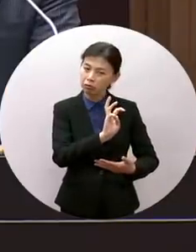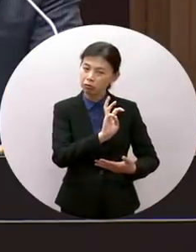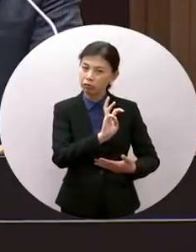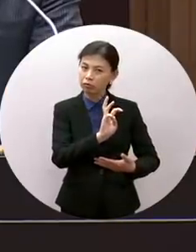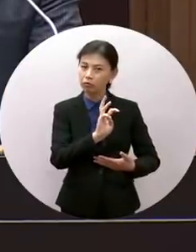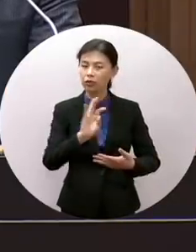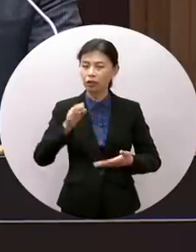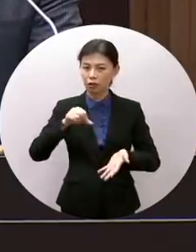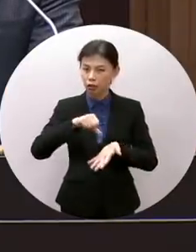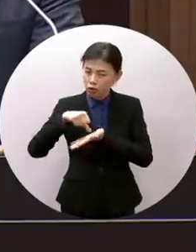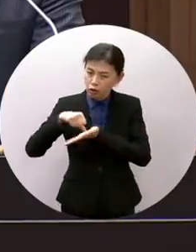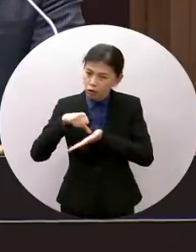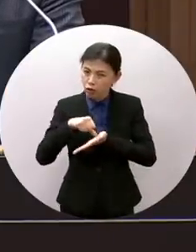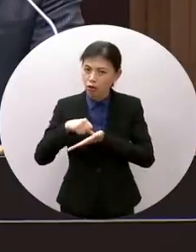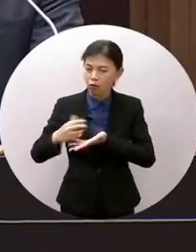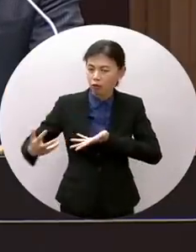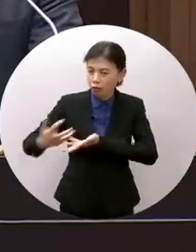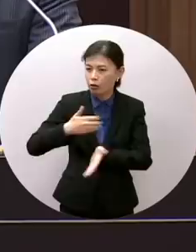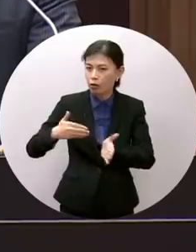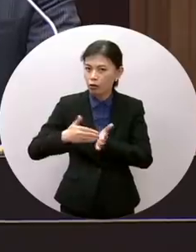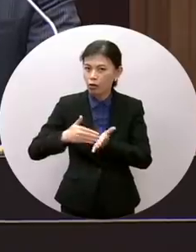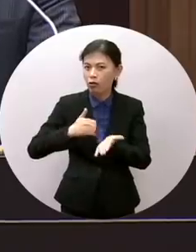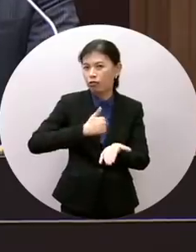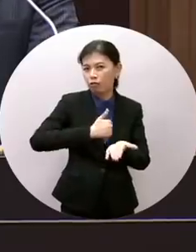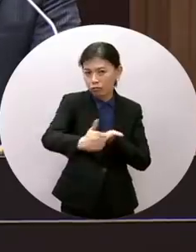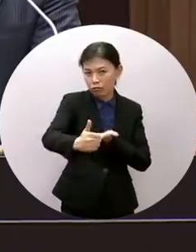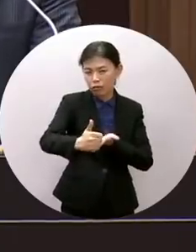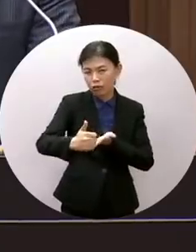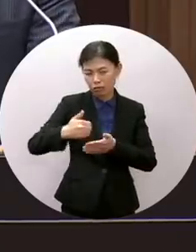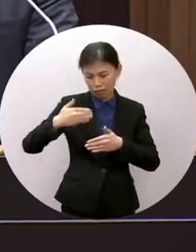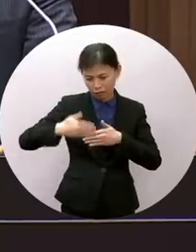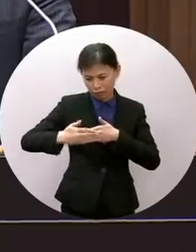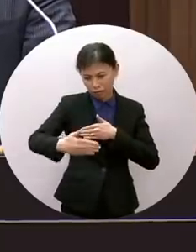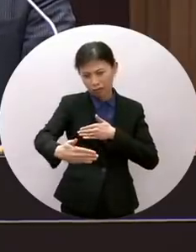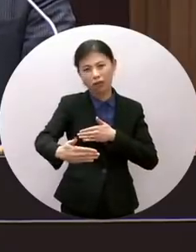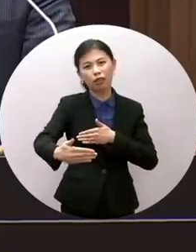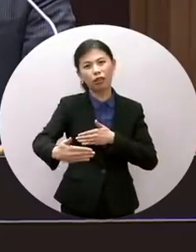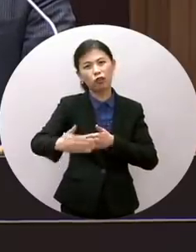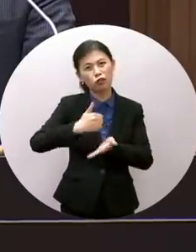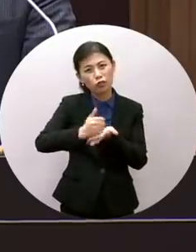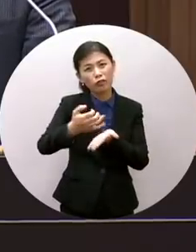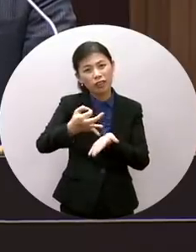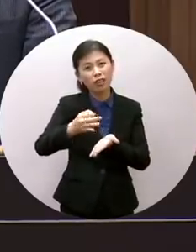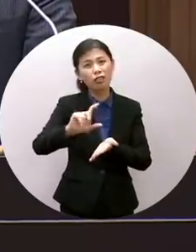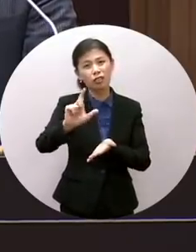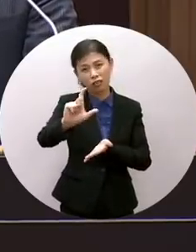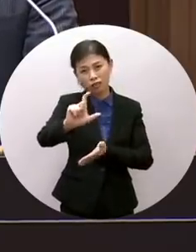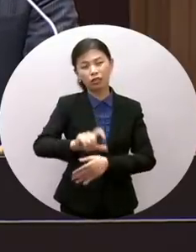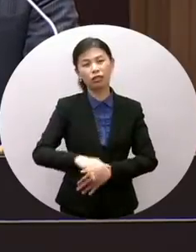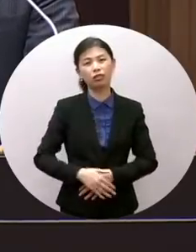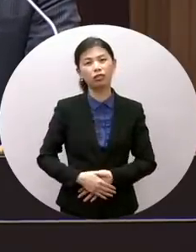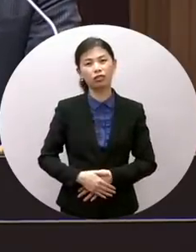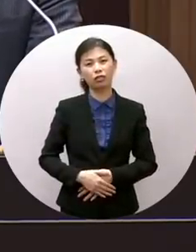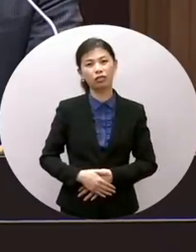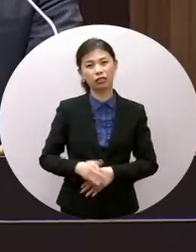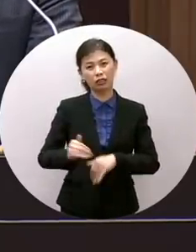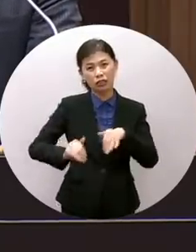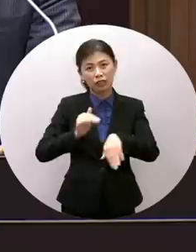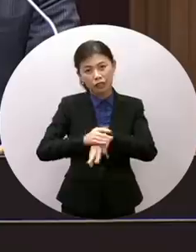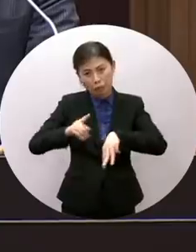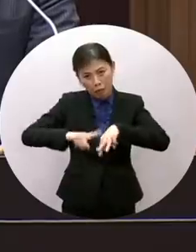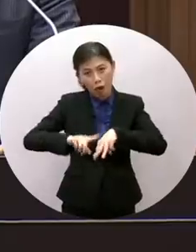产地要到这个消费者的手上，恐怕要不花60块啊。 哦，这变成有90块的成